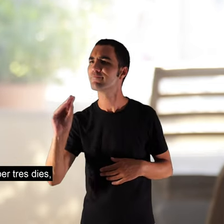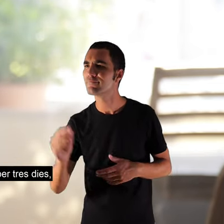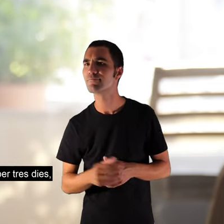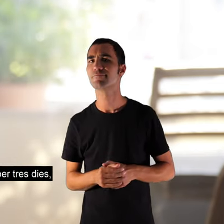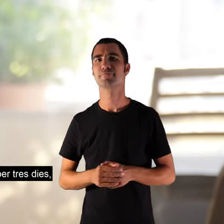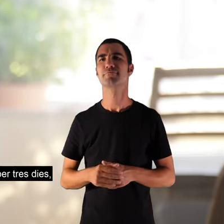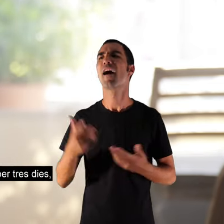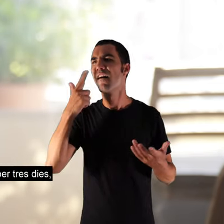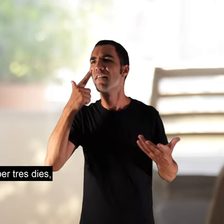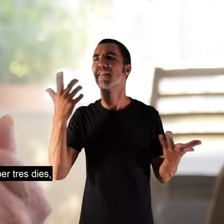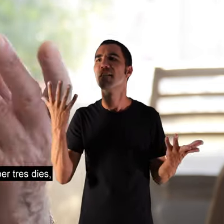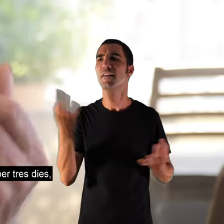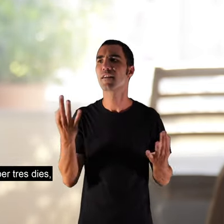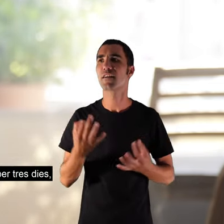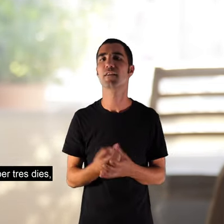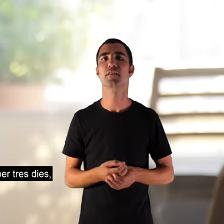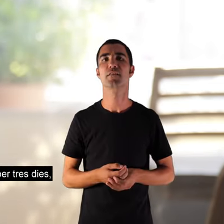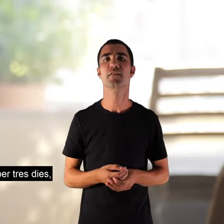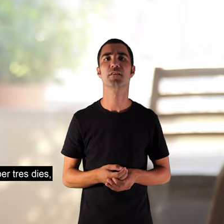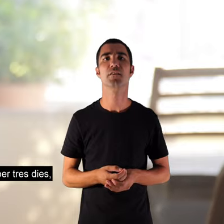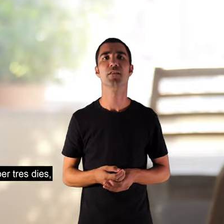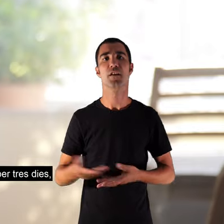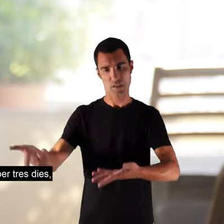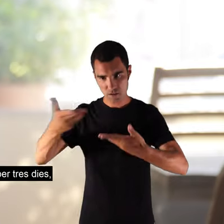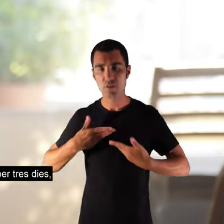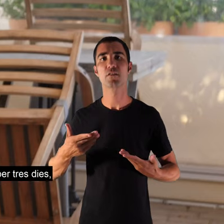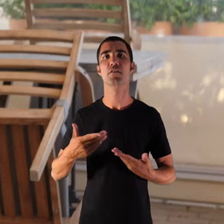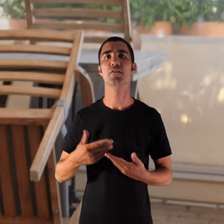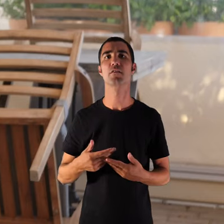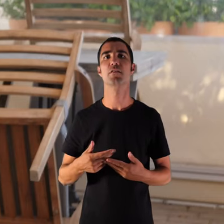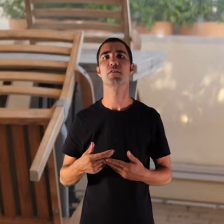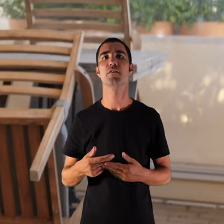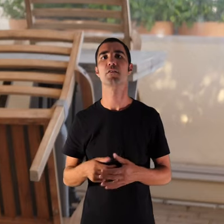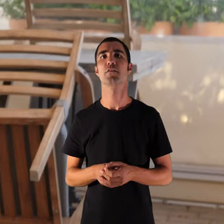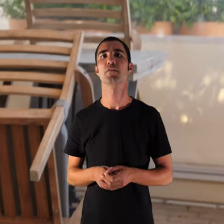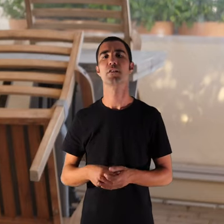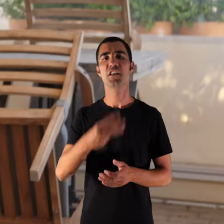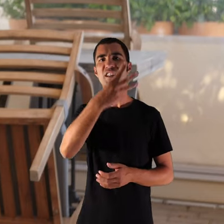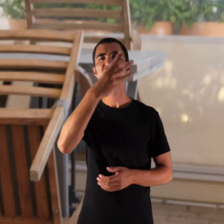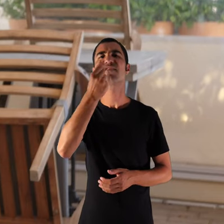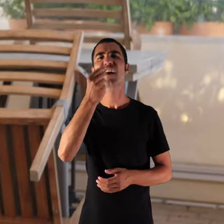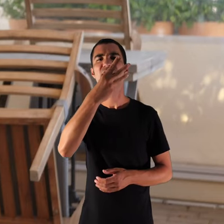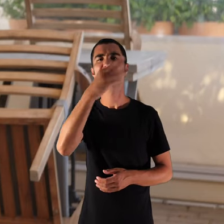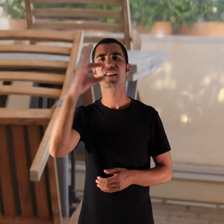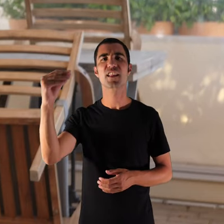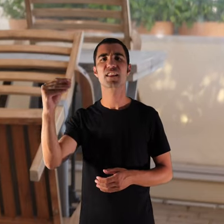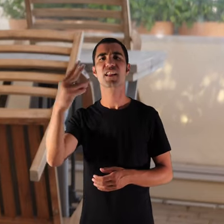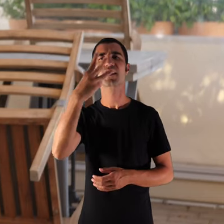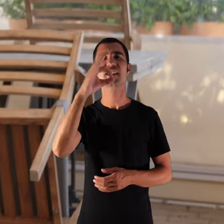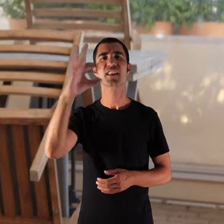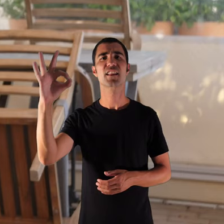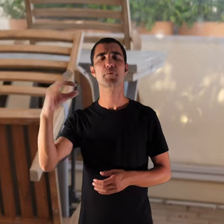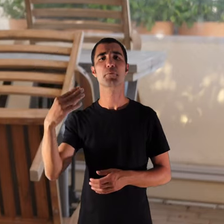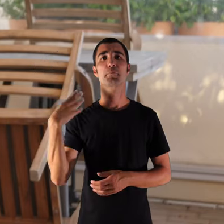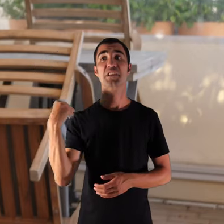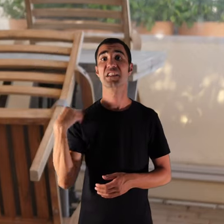això. Dic, sí, que me cobraràs per 3 dies. Diu, 300 pessetes. I